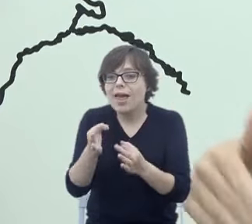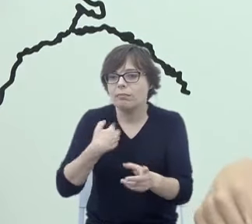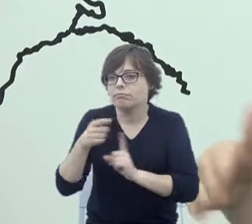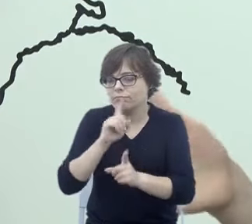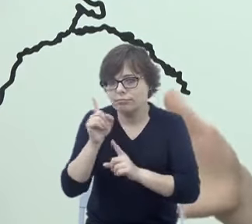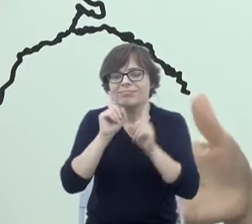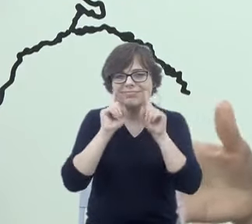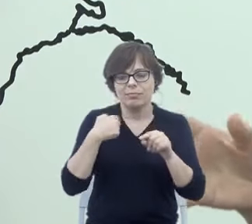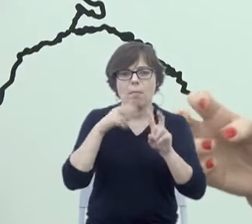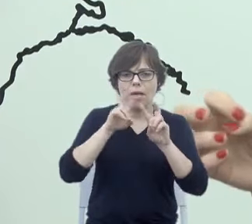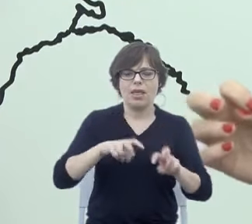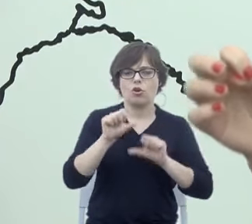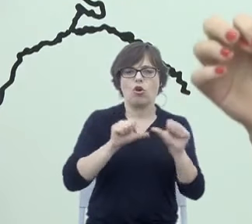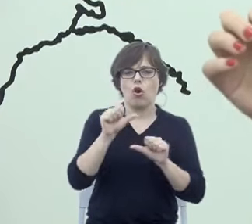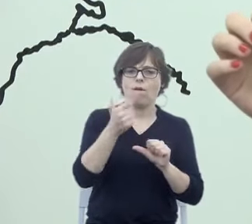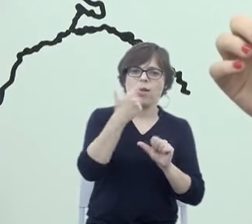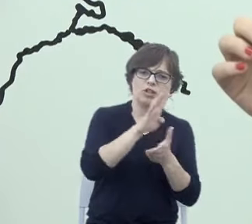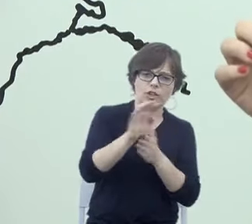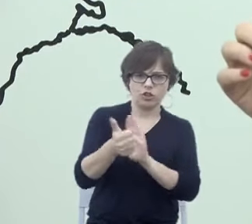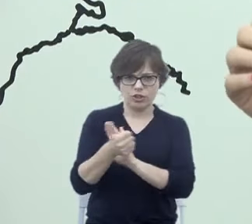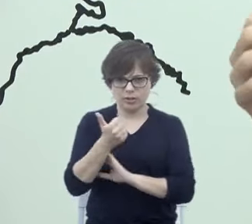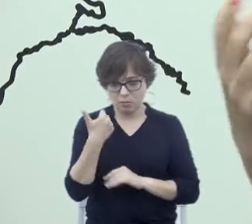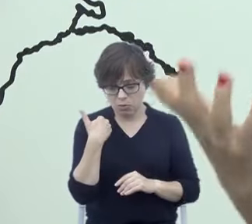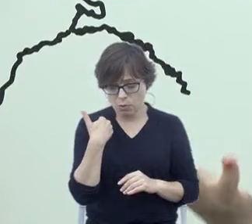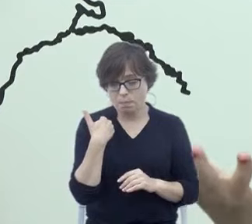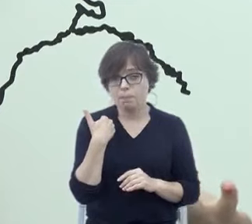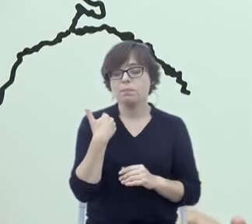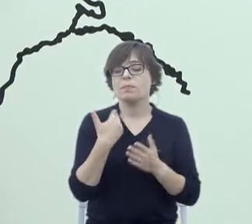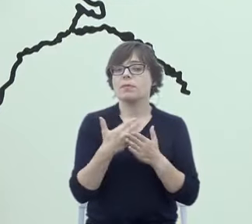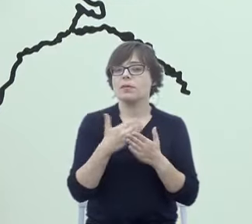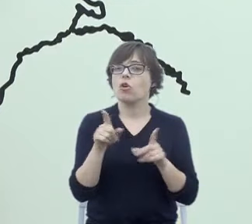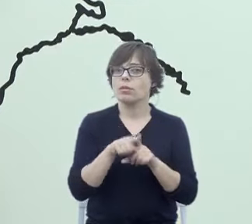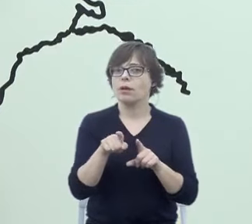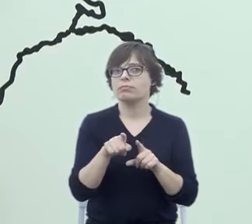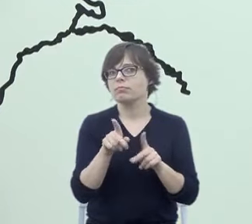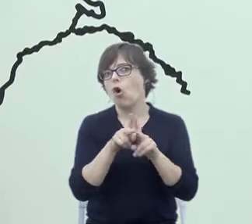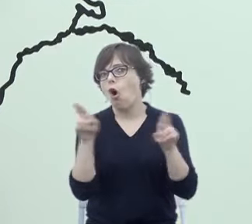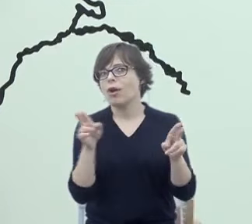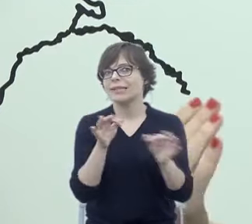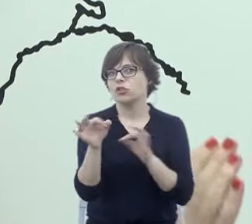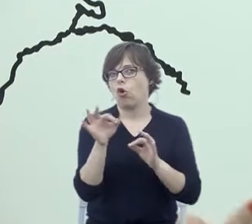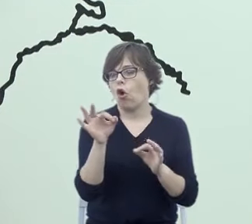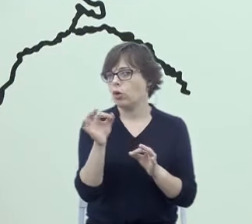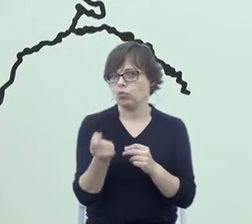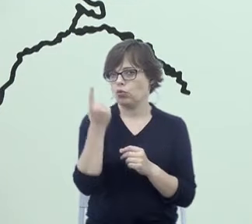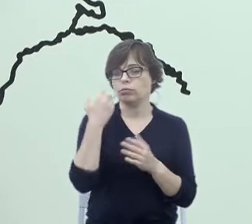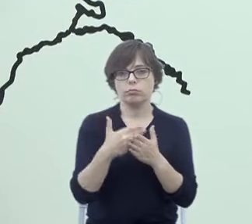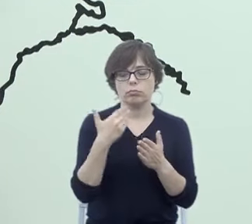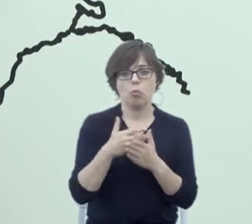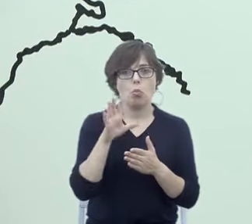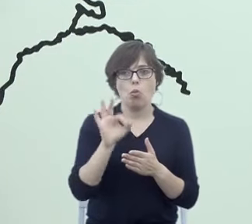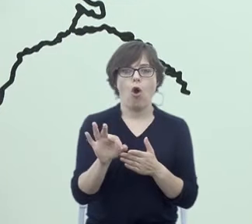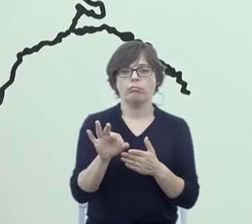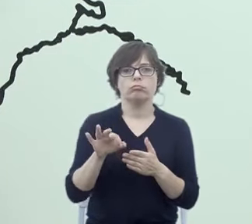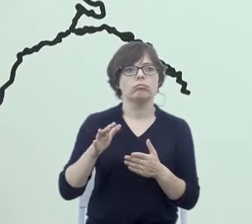robiliśmy 2014-16 rok, a więc w bardzo specyficznym też momencie historycznym. Dlaczego? Dlatego, że nie ma